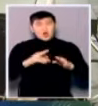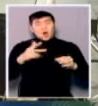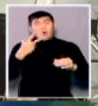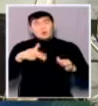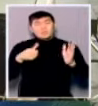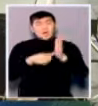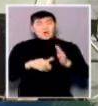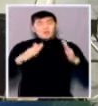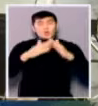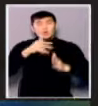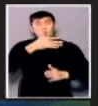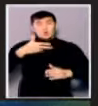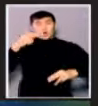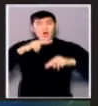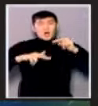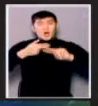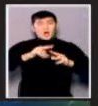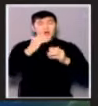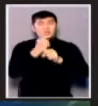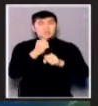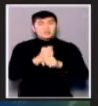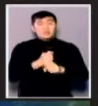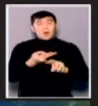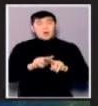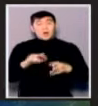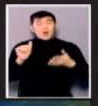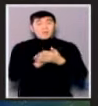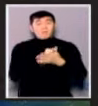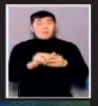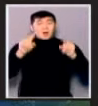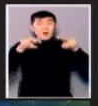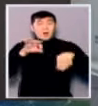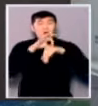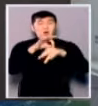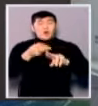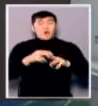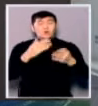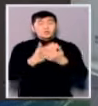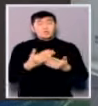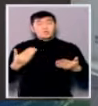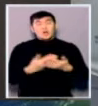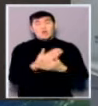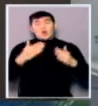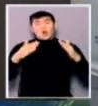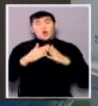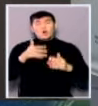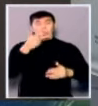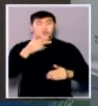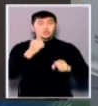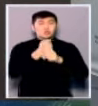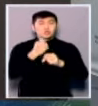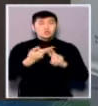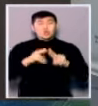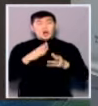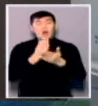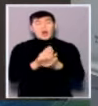пәтерлік 3 тұрғын үйдің жобалау сметалық құжаттары жасақталып, сараптамадан өткізілген. Тағы 60 пәтерлік 3 тұрғын үйдің жобасы жасақталуда. Жалпы